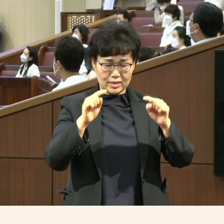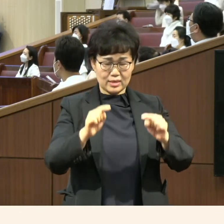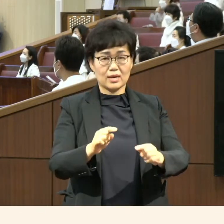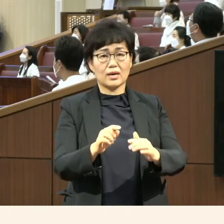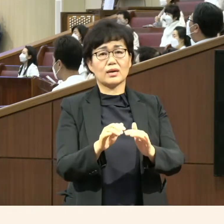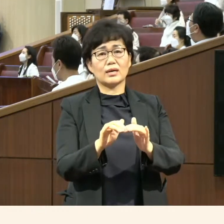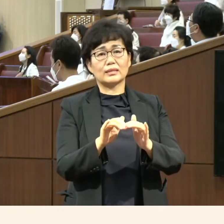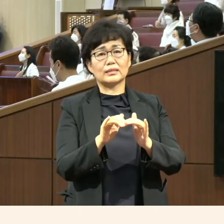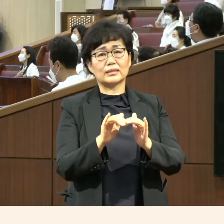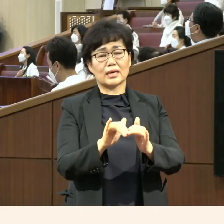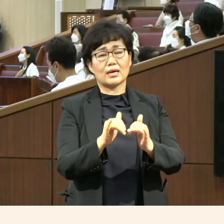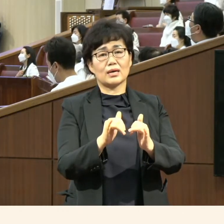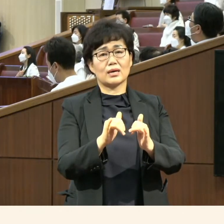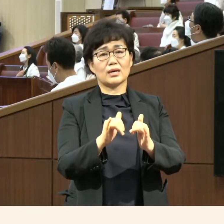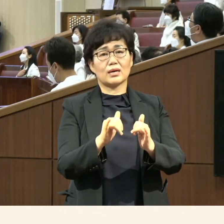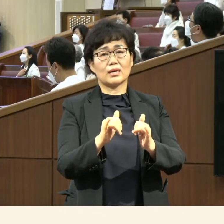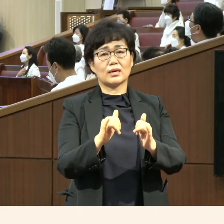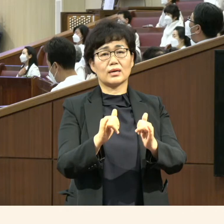저무지한